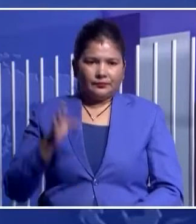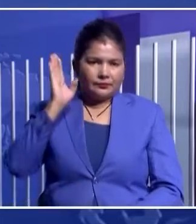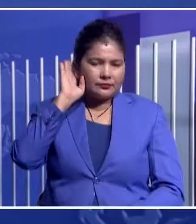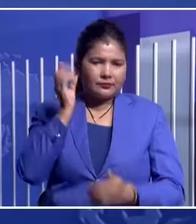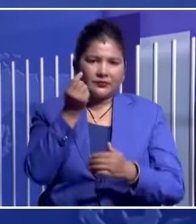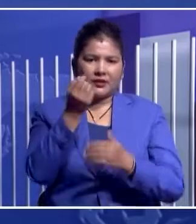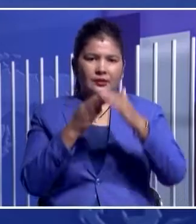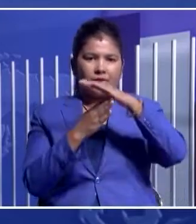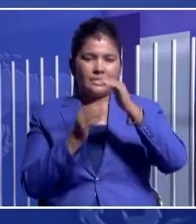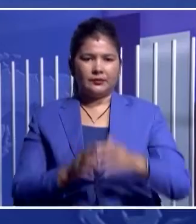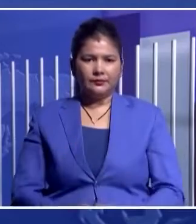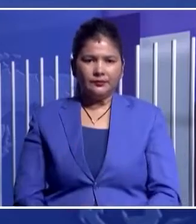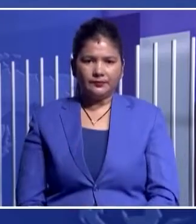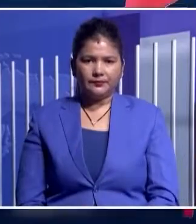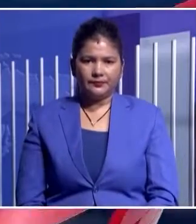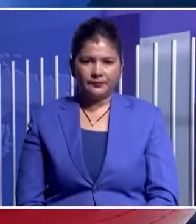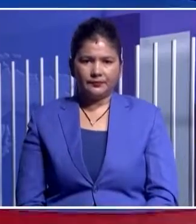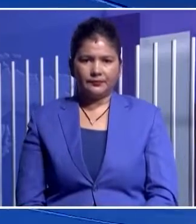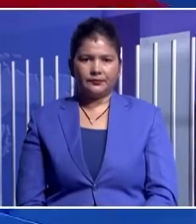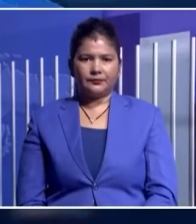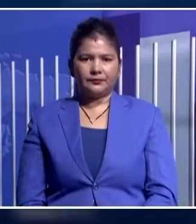समाचारको क्रम जारी नै छ, अहिलेलाई एकैछिनको विश्राम।